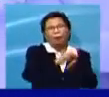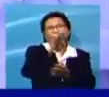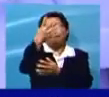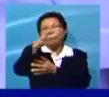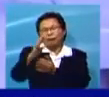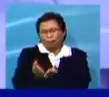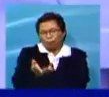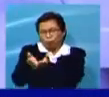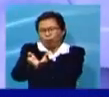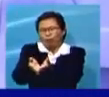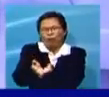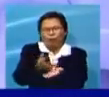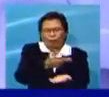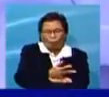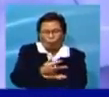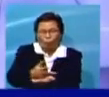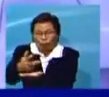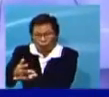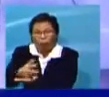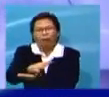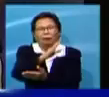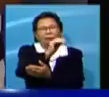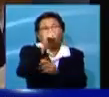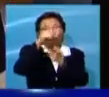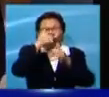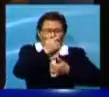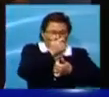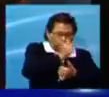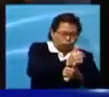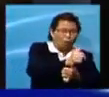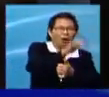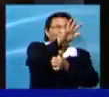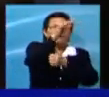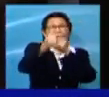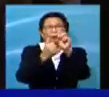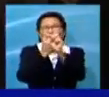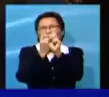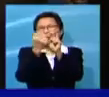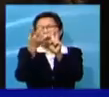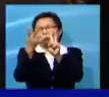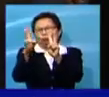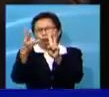yang berlabuh di perairan Resort World, satu lagi tarikan 5/2017.